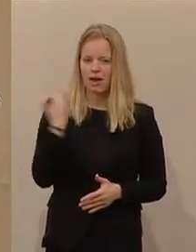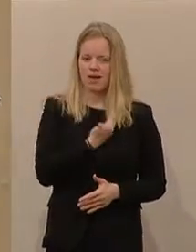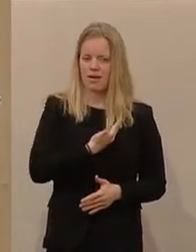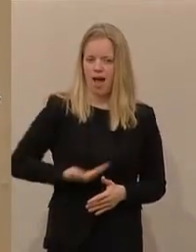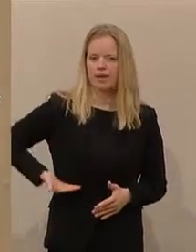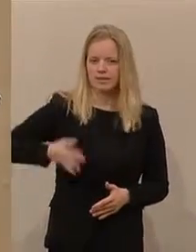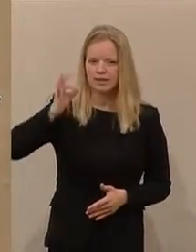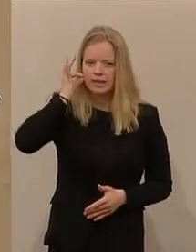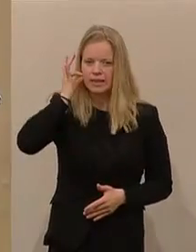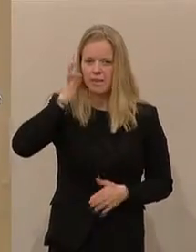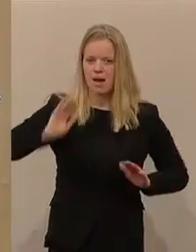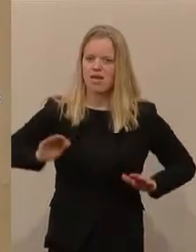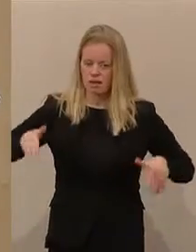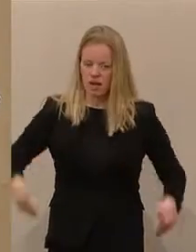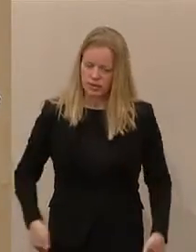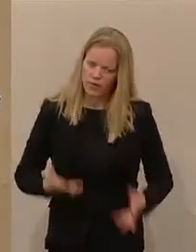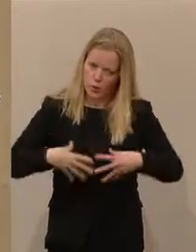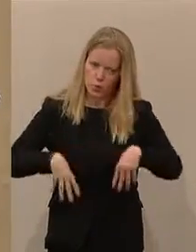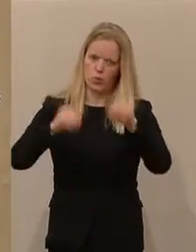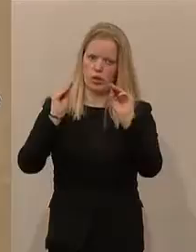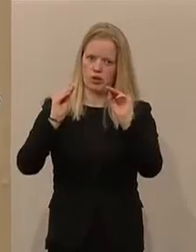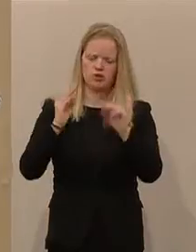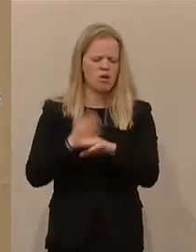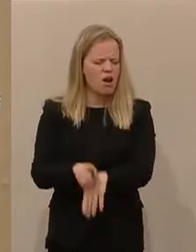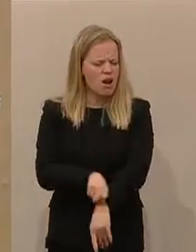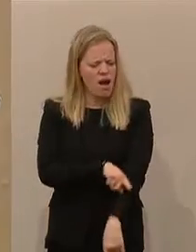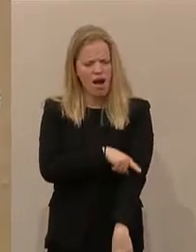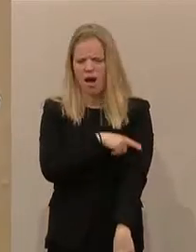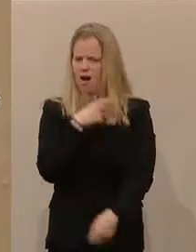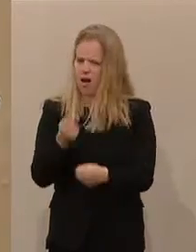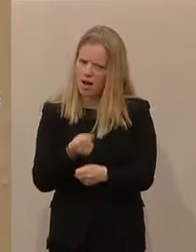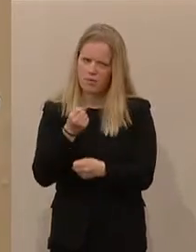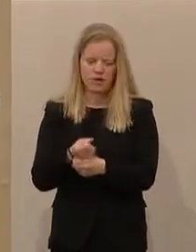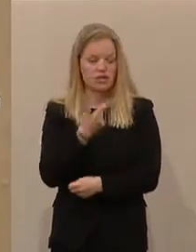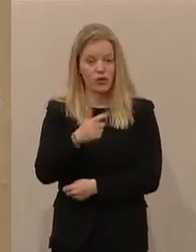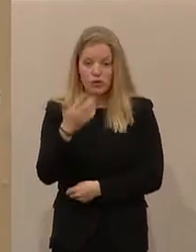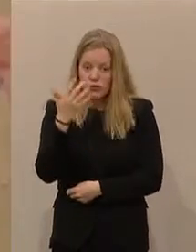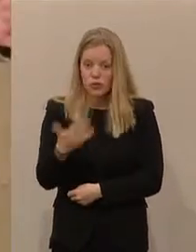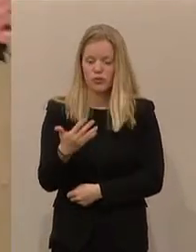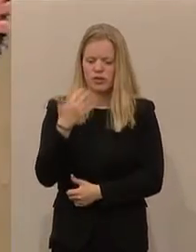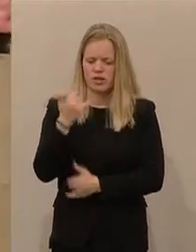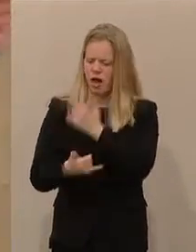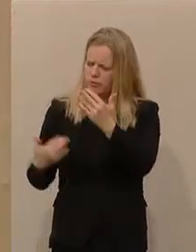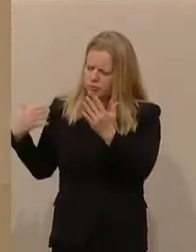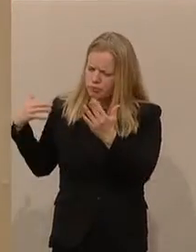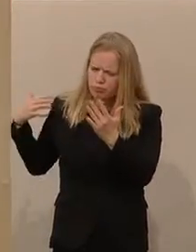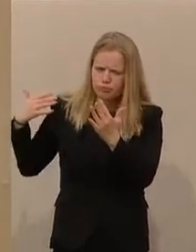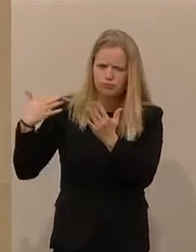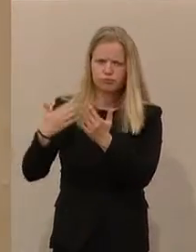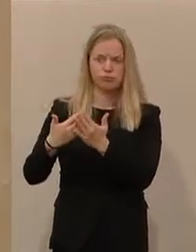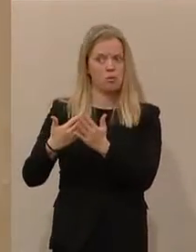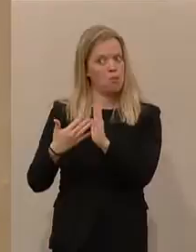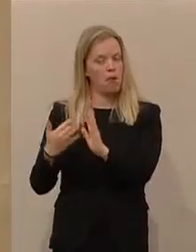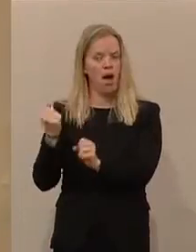Theresia gegründet. Arbeitet also schon sehr lange und kann 250 Jahre auf eine doch auch